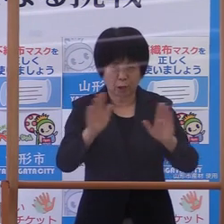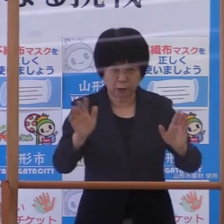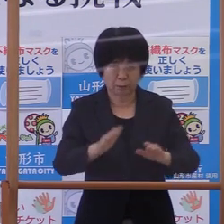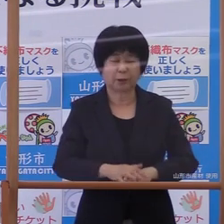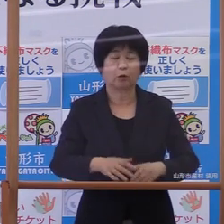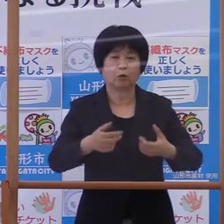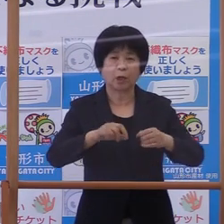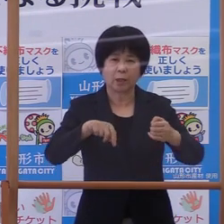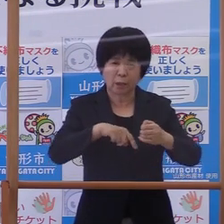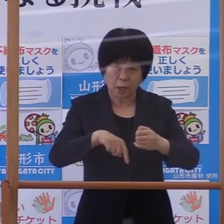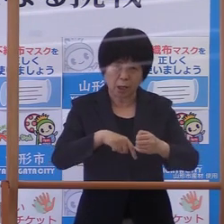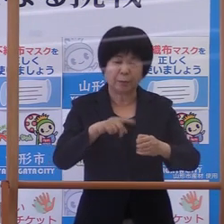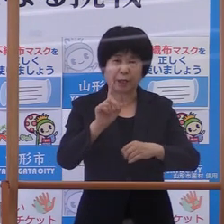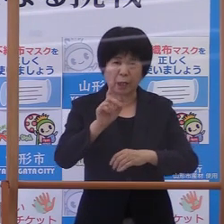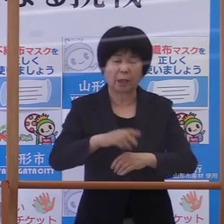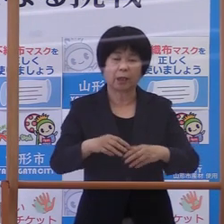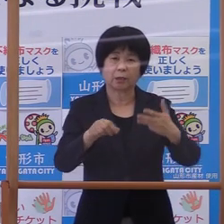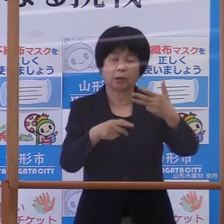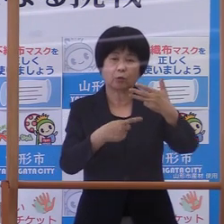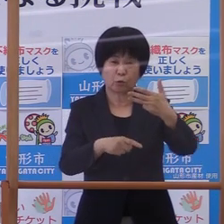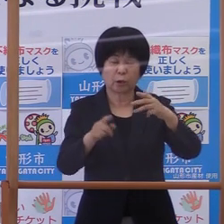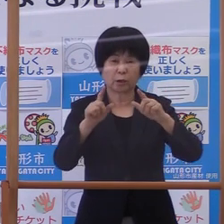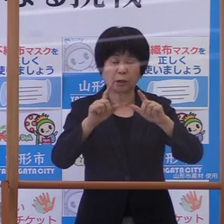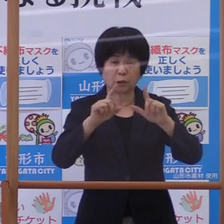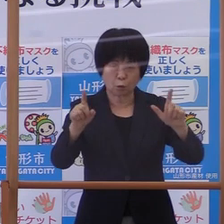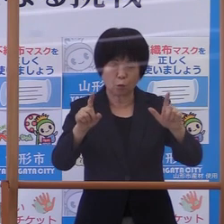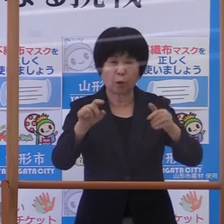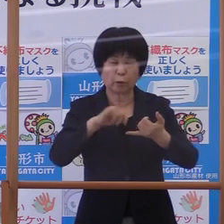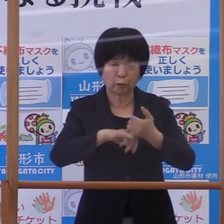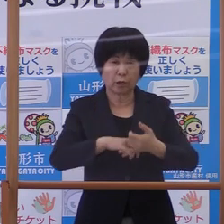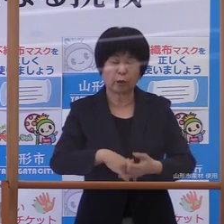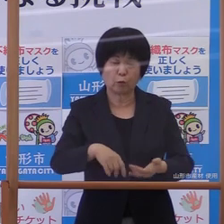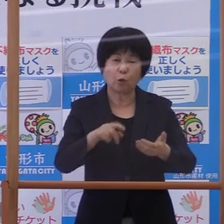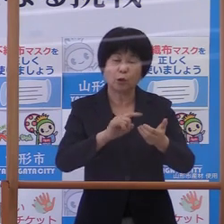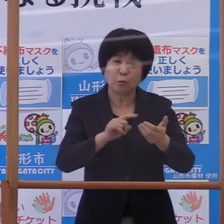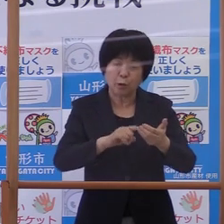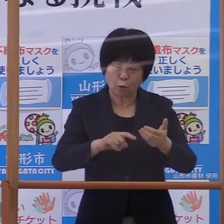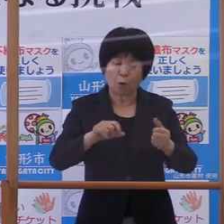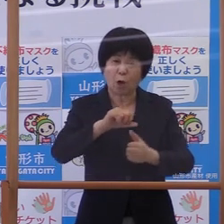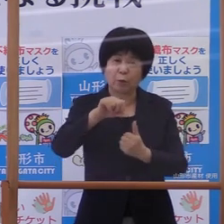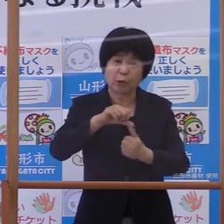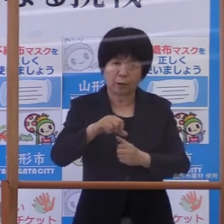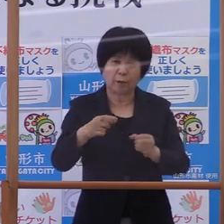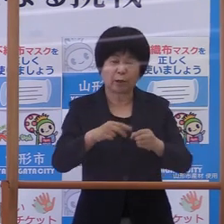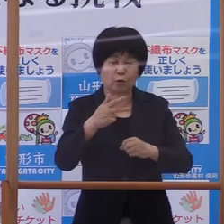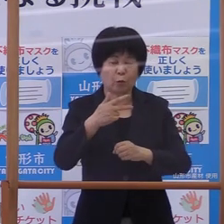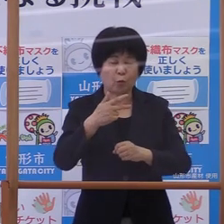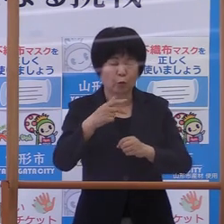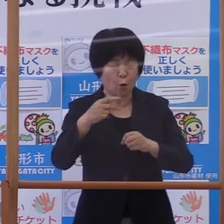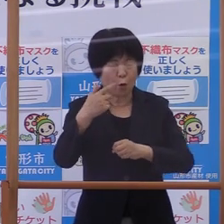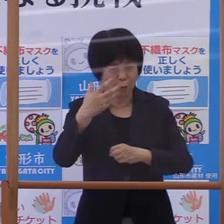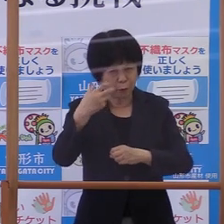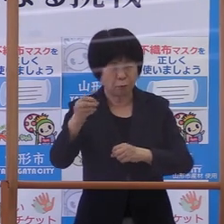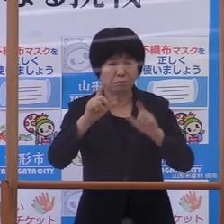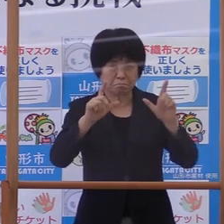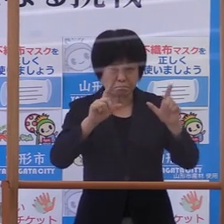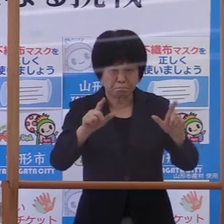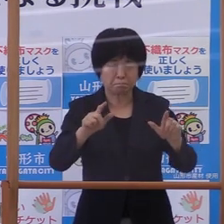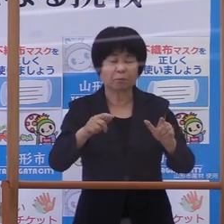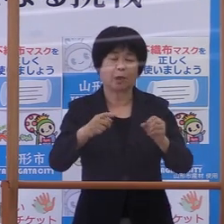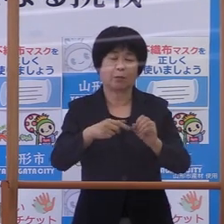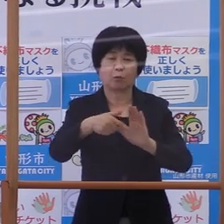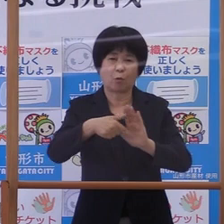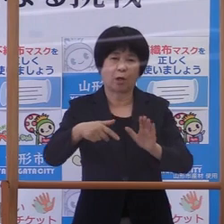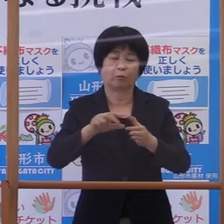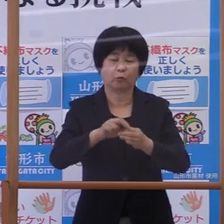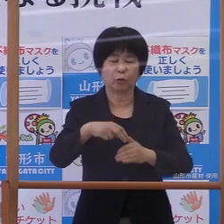具体的には8月1日に公開予定のスマートフォンアプリで山形の魅力を発信したり、山形ブランドに関する